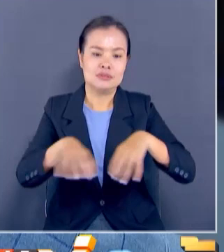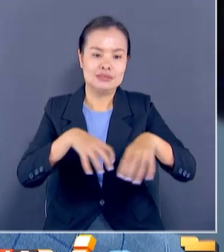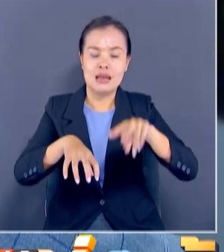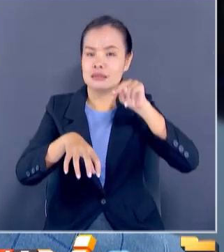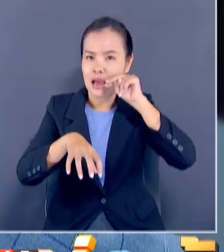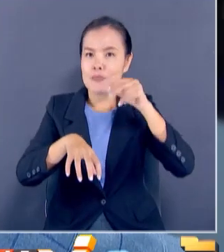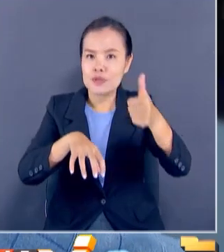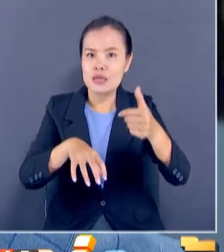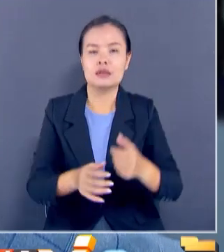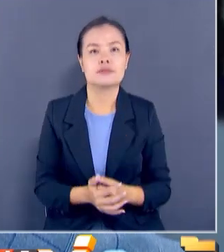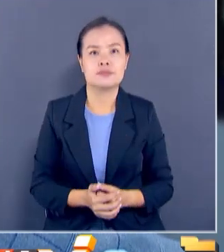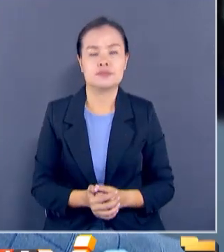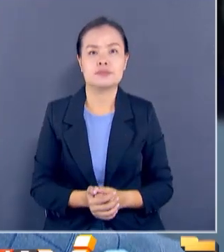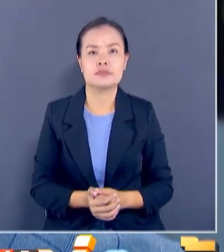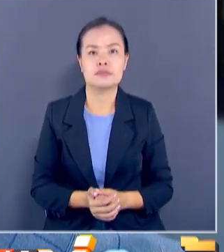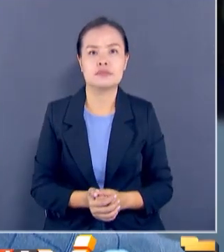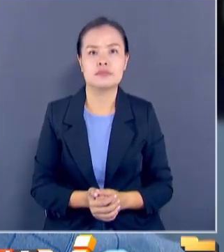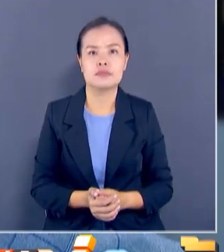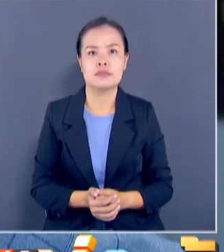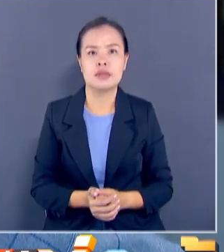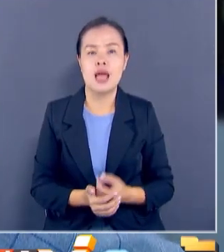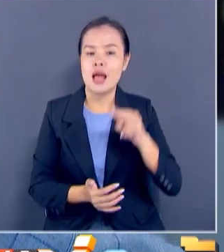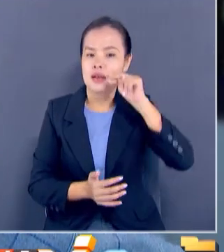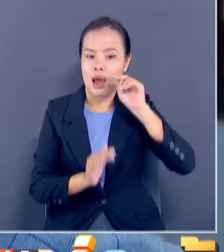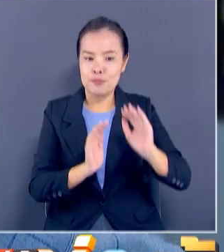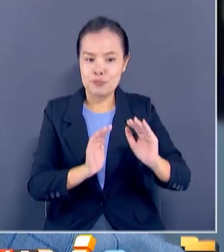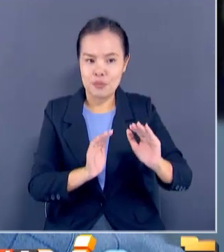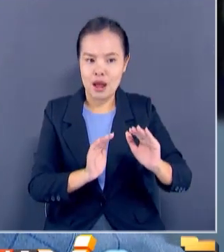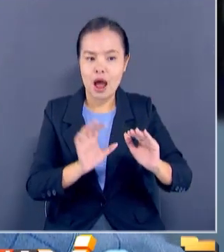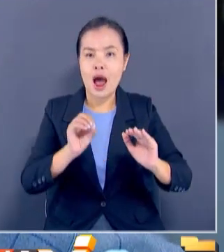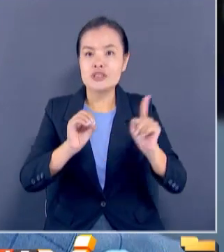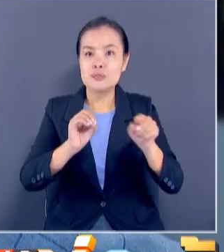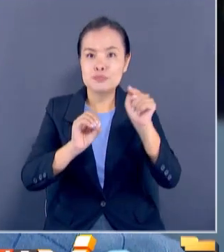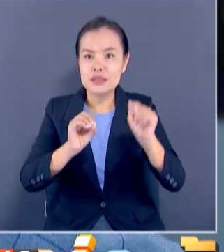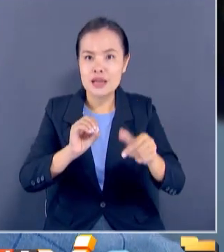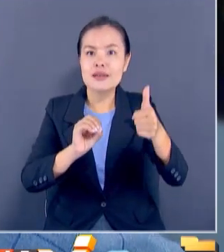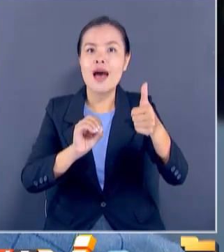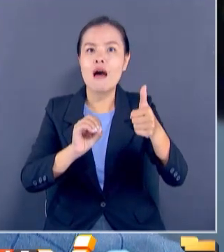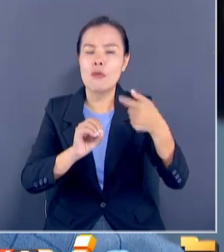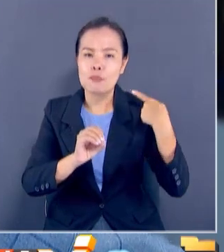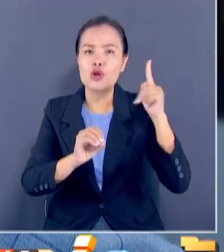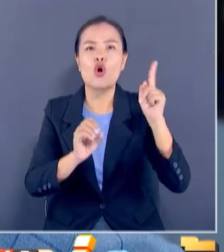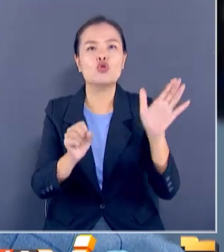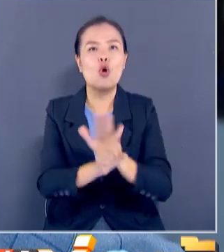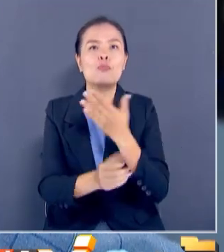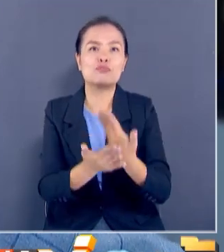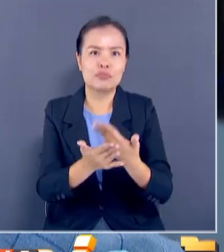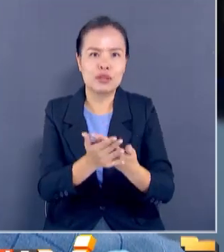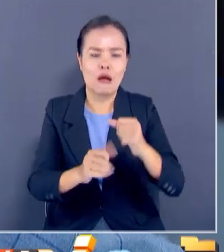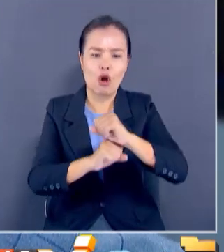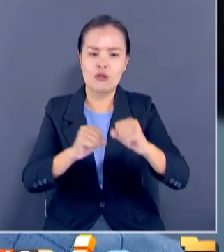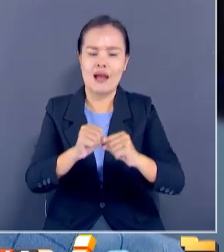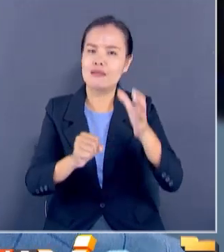ให้ดีทางคุณพันธุเดชก็บอกว่าจะมีพื้นที่จัดเก็บน้ำได้ถึงครึ่งหนึ่งของเขื่อนแก่งเสือเต้นซึ่งได้ประโยชน์และคุ้มค่ากว่าการสร้างเขื่อน